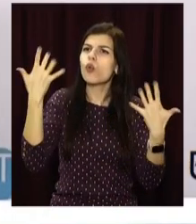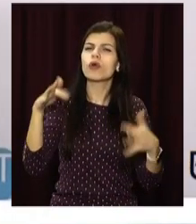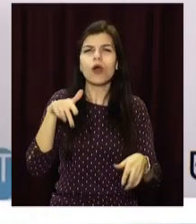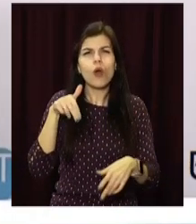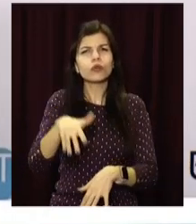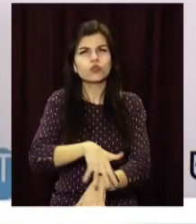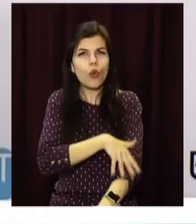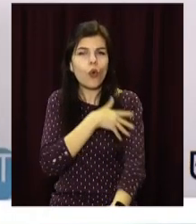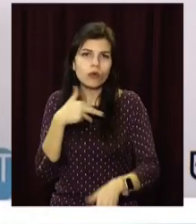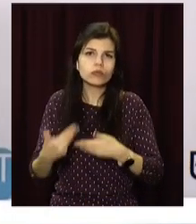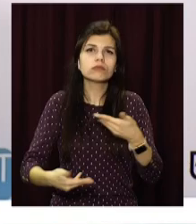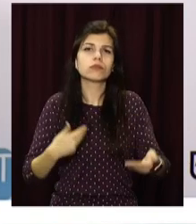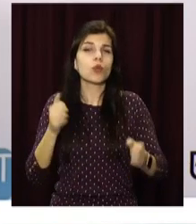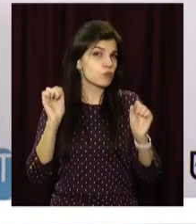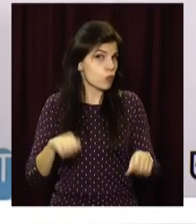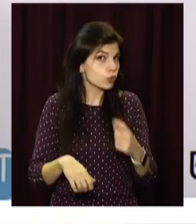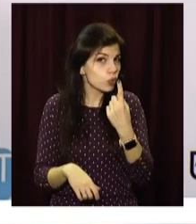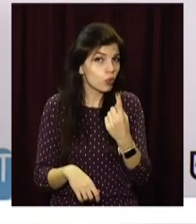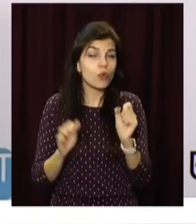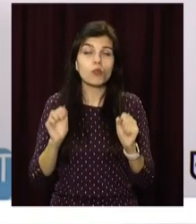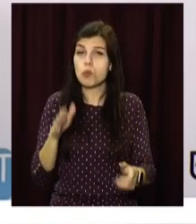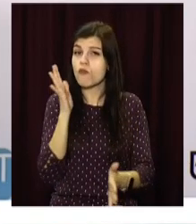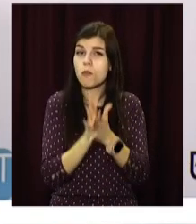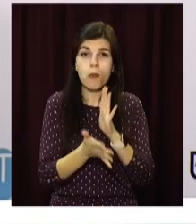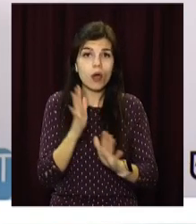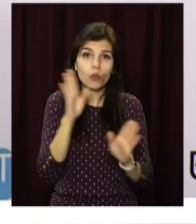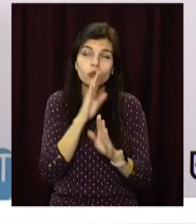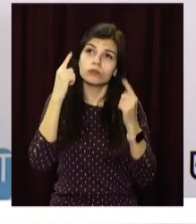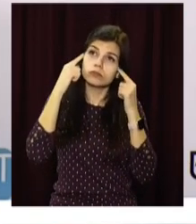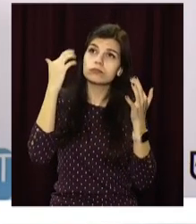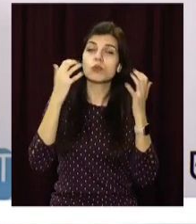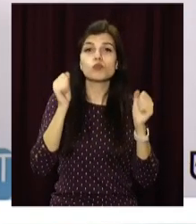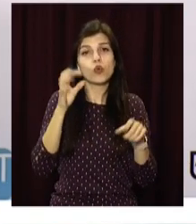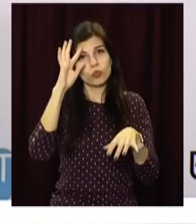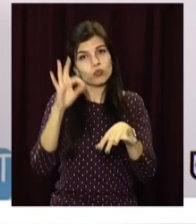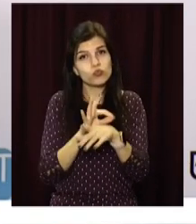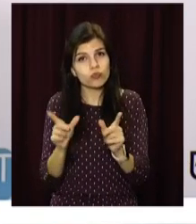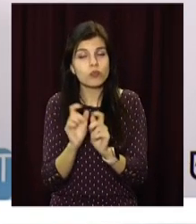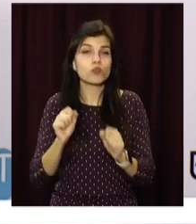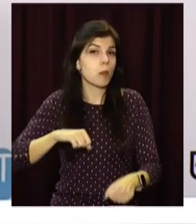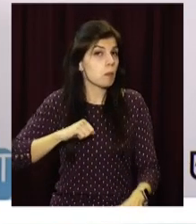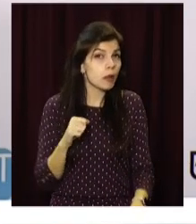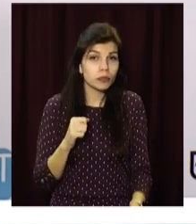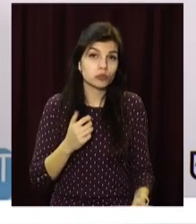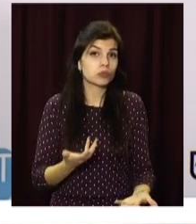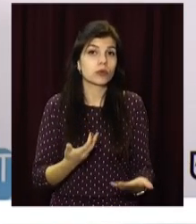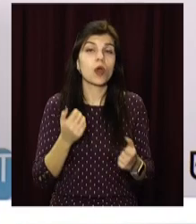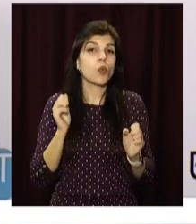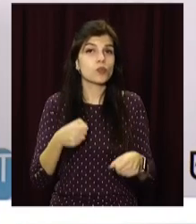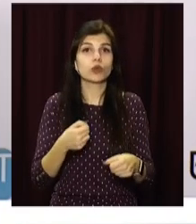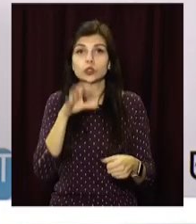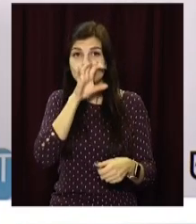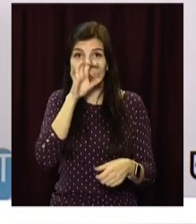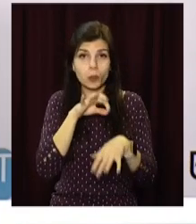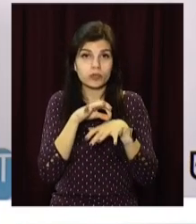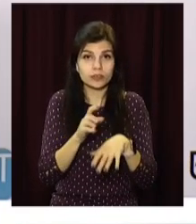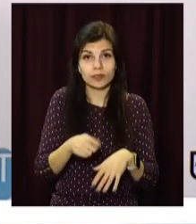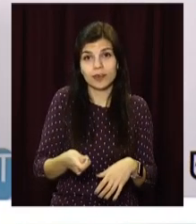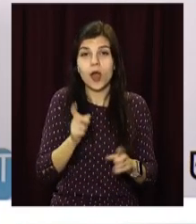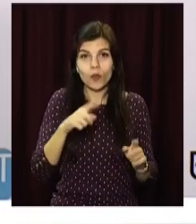прогулки. Можно одной, где-нибудь в парке погулять. Можно с супругом, можно с подругами. Как вариант, можно завести собаку, тогда